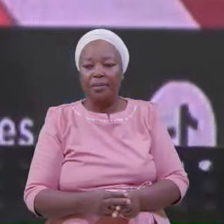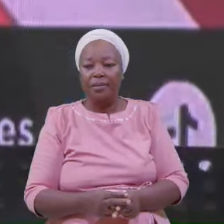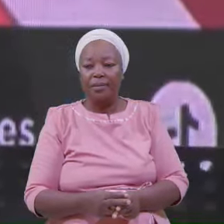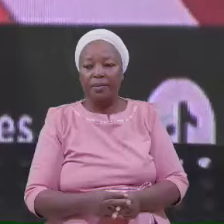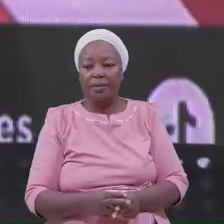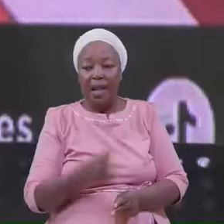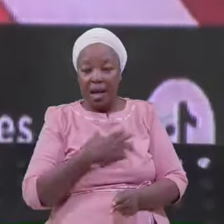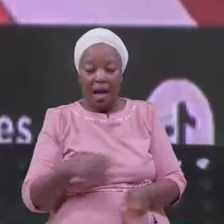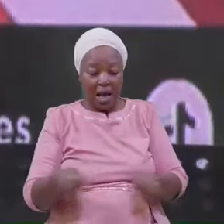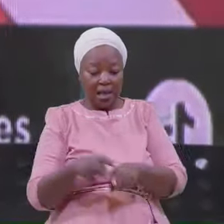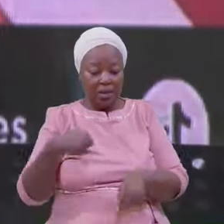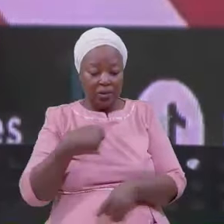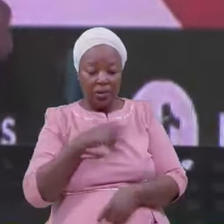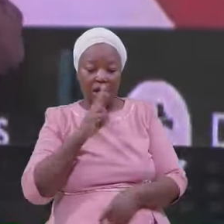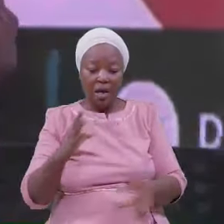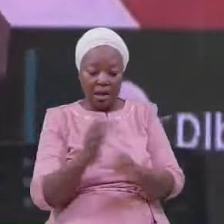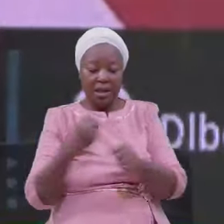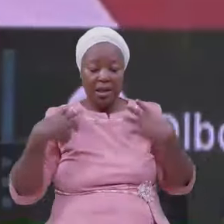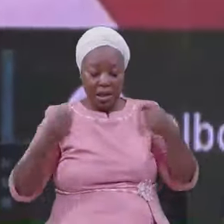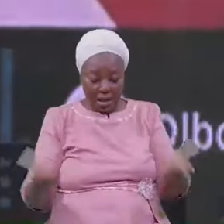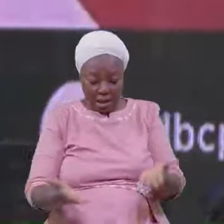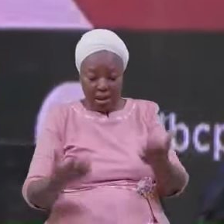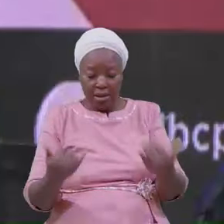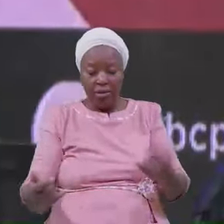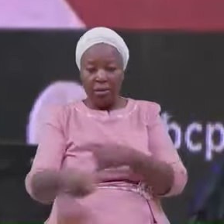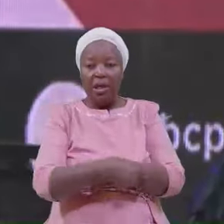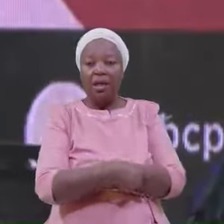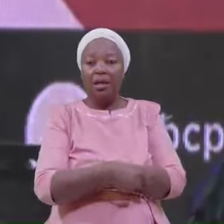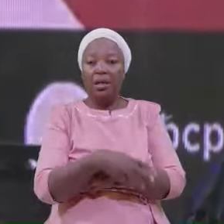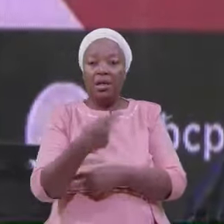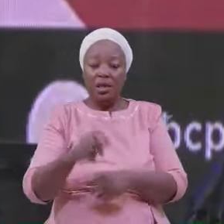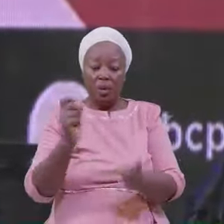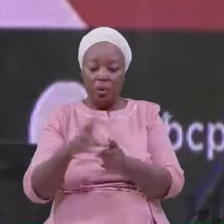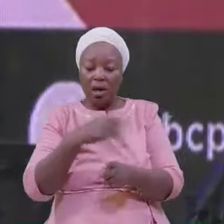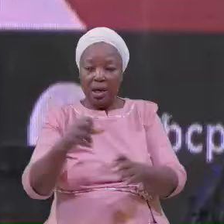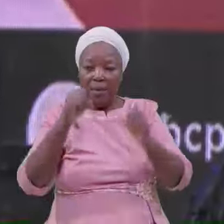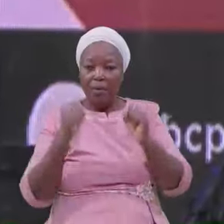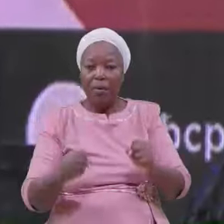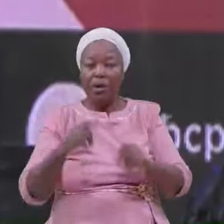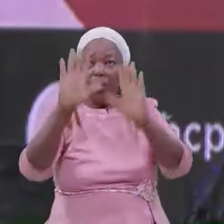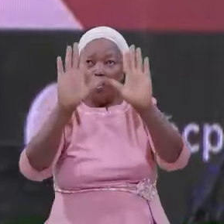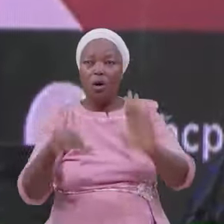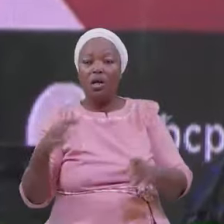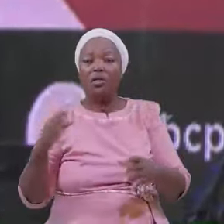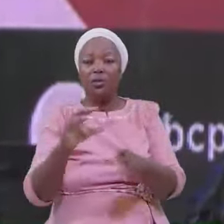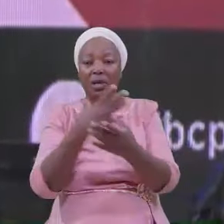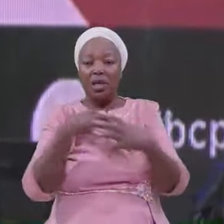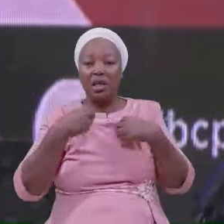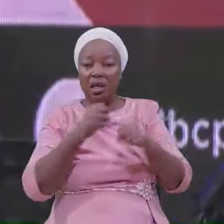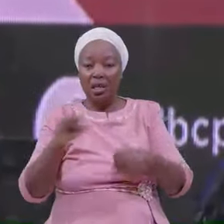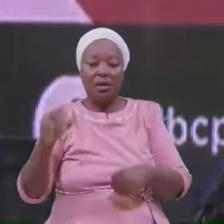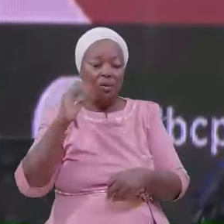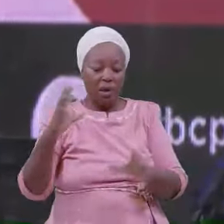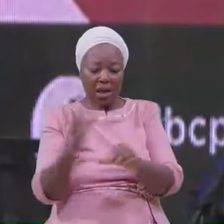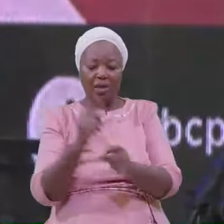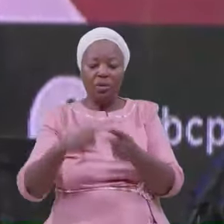getting healed here today, the word and the power, the wonder of healing will get to every